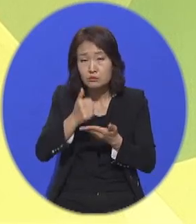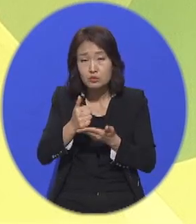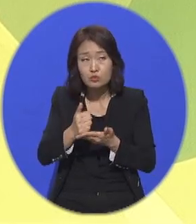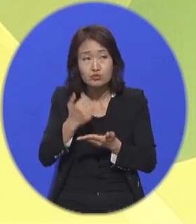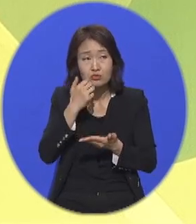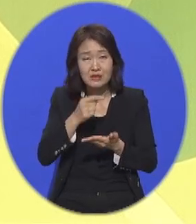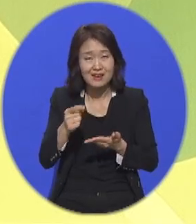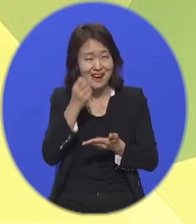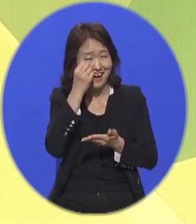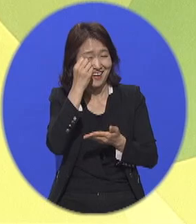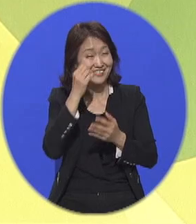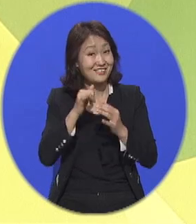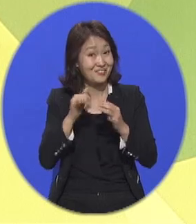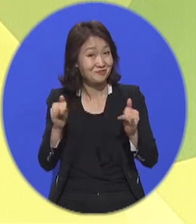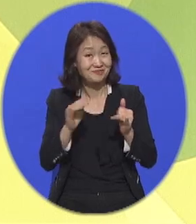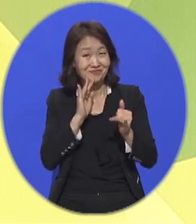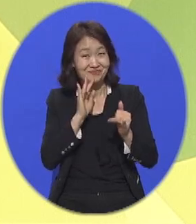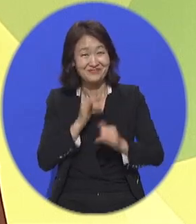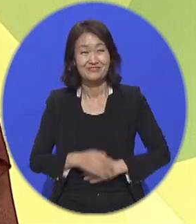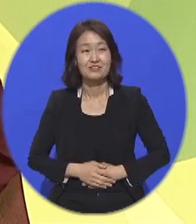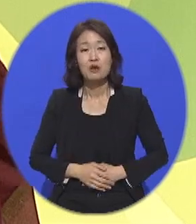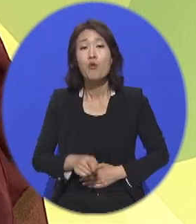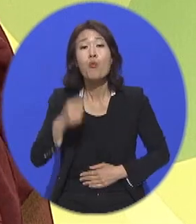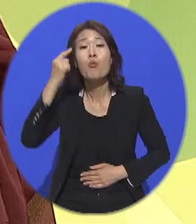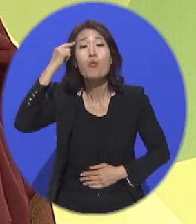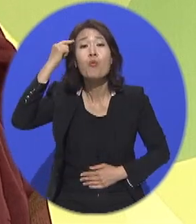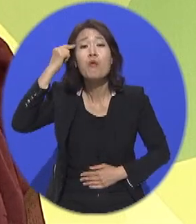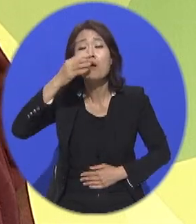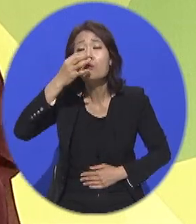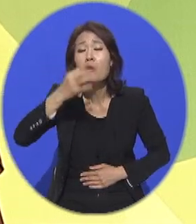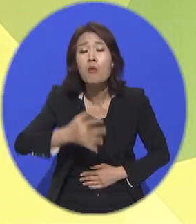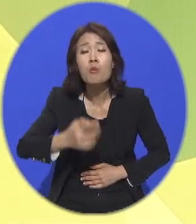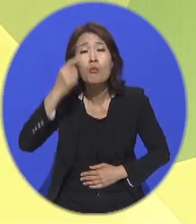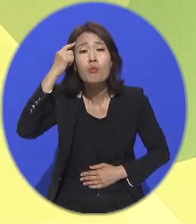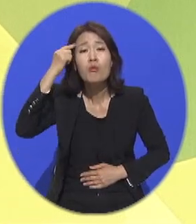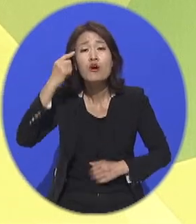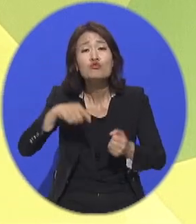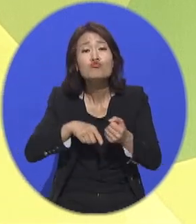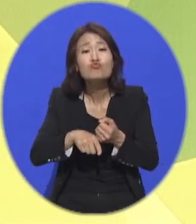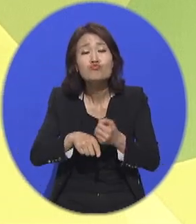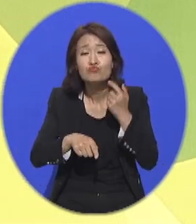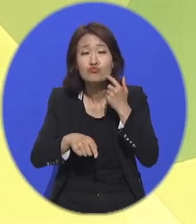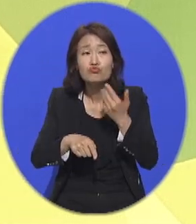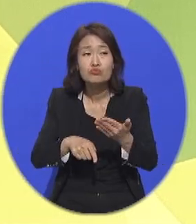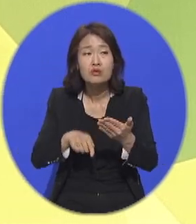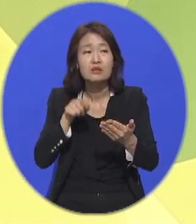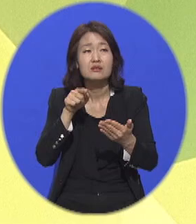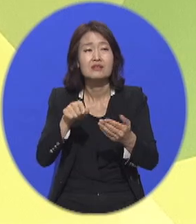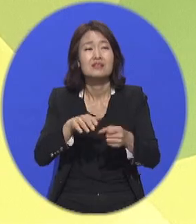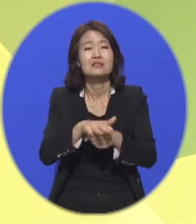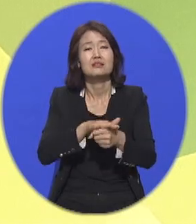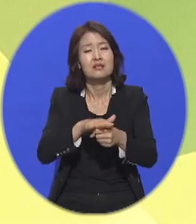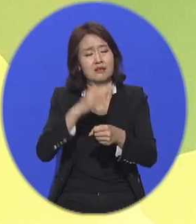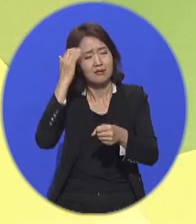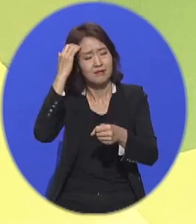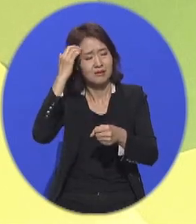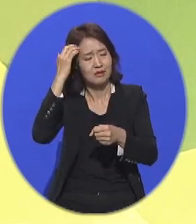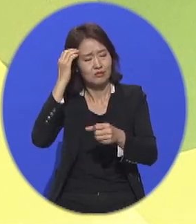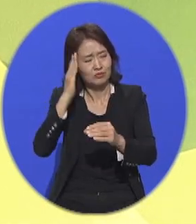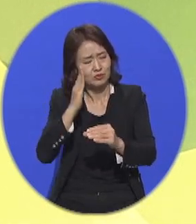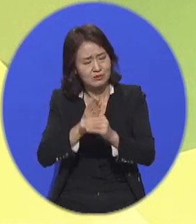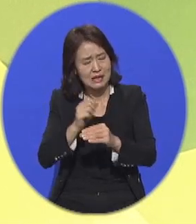이제 이 신통입니다. 예, 그대는 왜 그렇게 힘들고 있는가? 예, 그대는 사랑의 괴로움을 받고